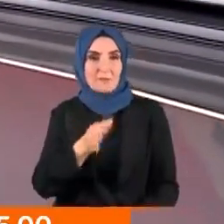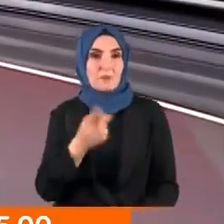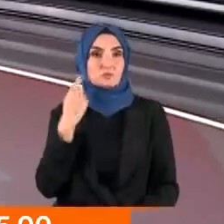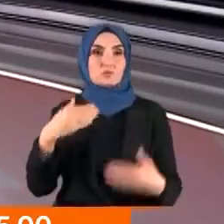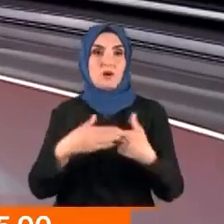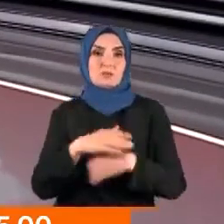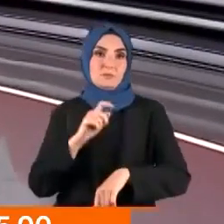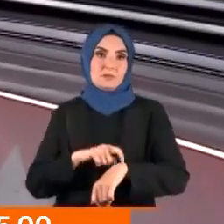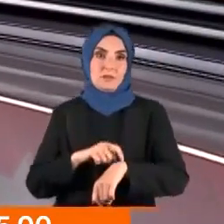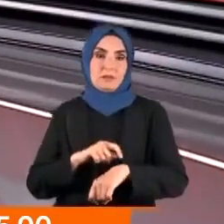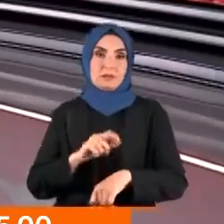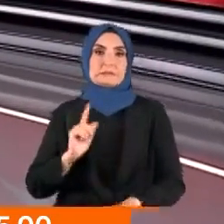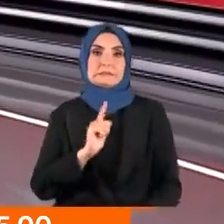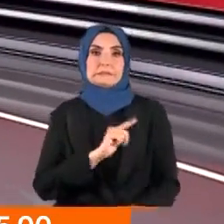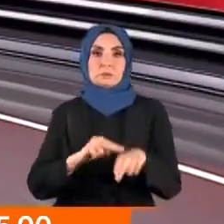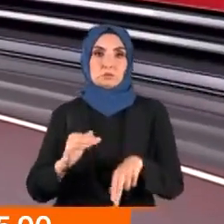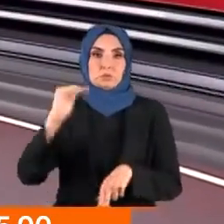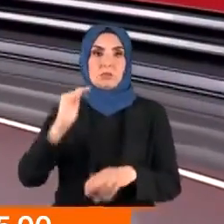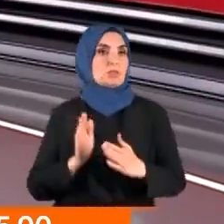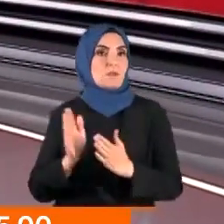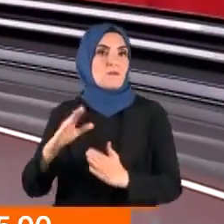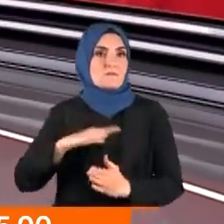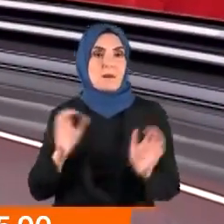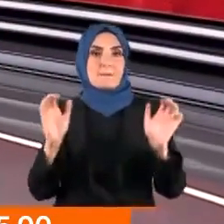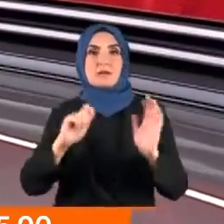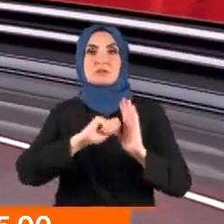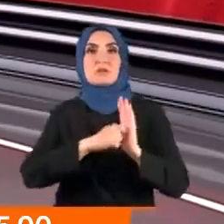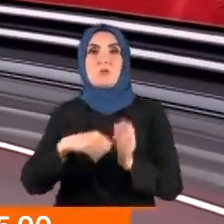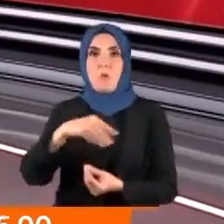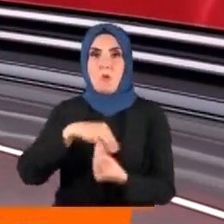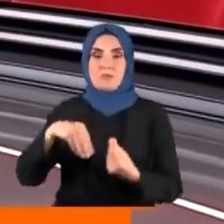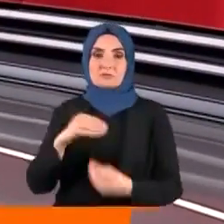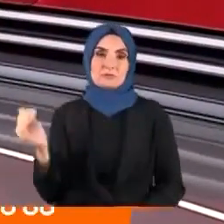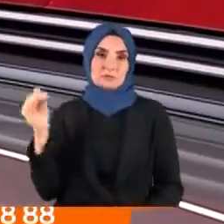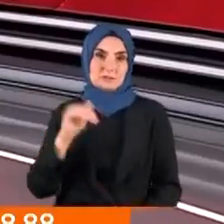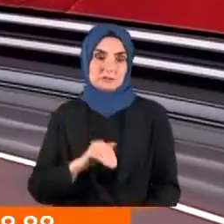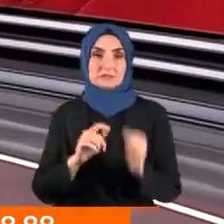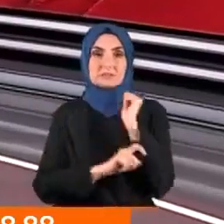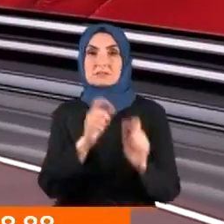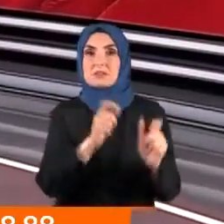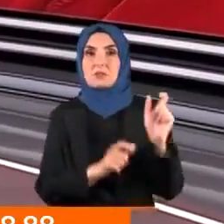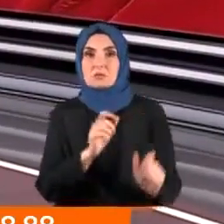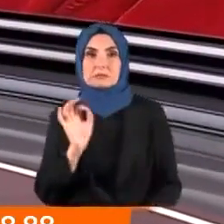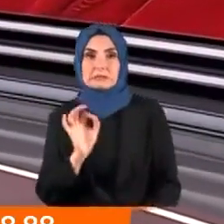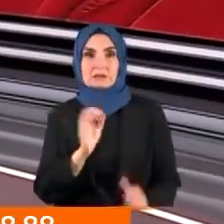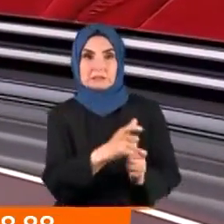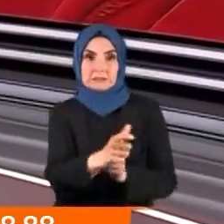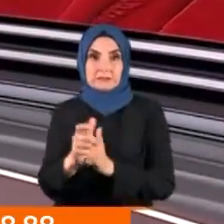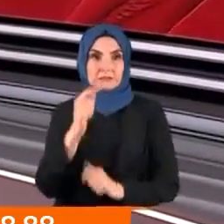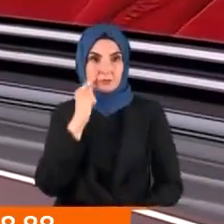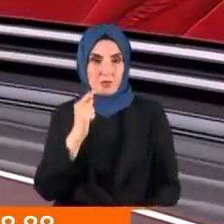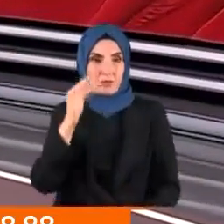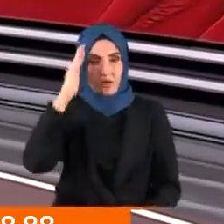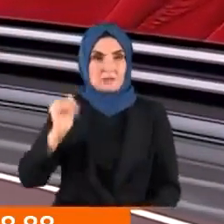saatlerinde Irak'ın kuzeyinde devam eden Pençe Kilit Harekatı'ndan geldi. Teröristlerin taciz ateşinde Teğmen Ömer Bağra şehit